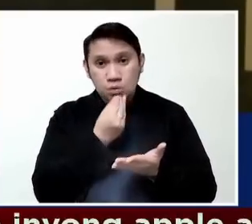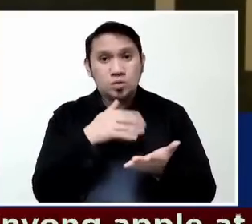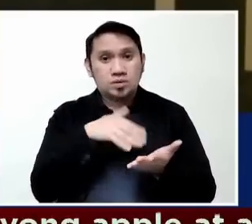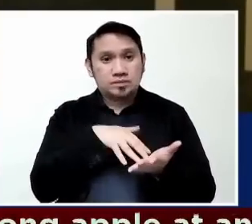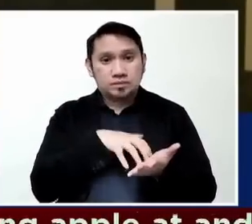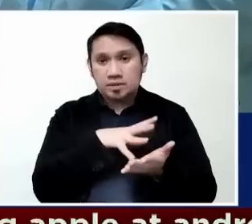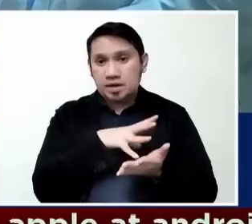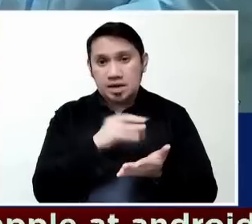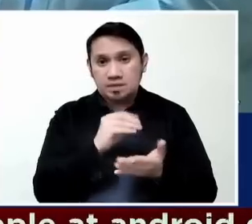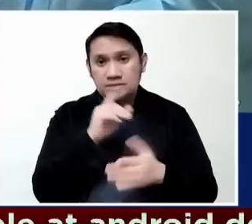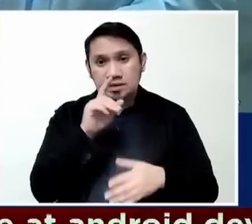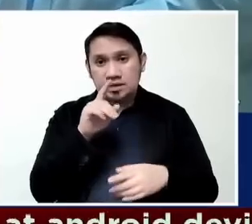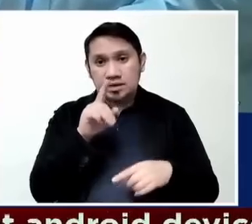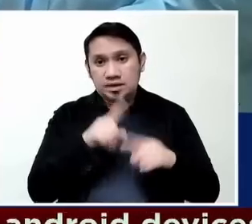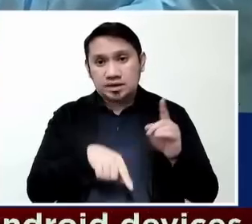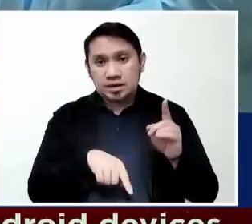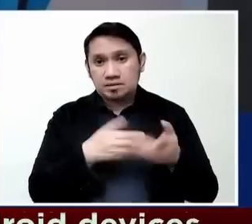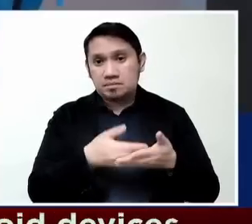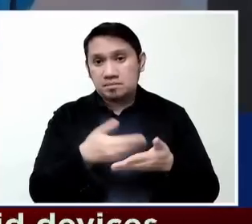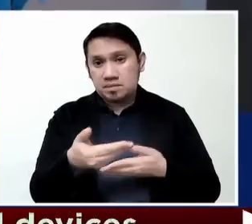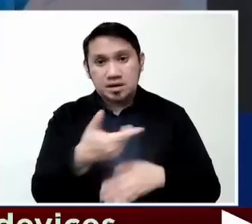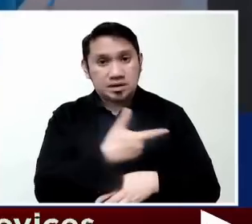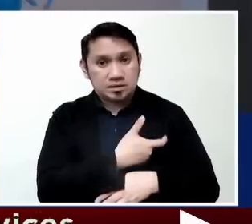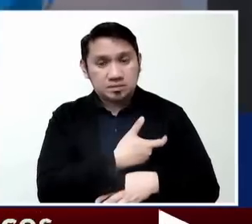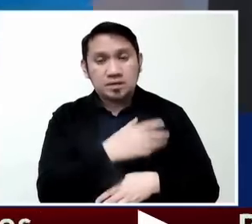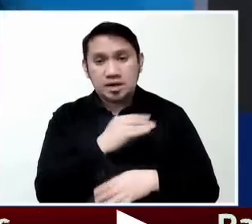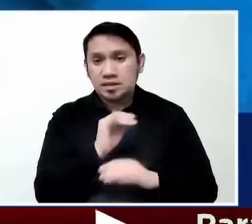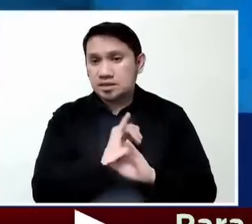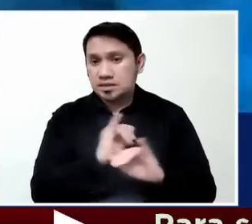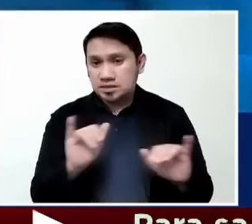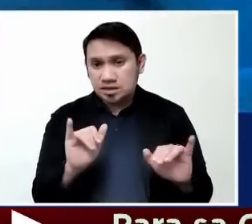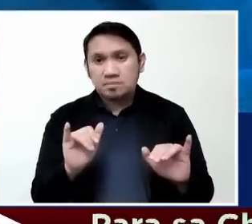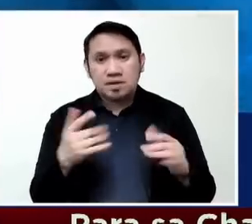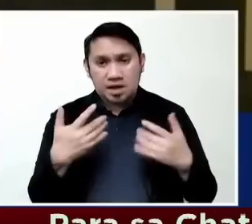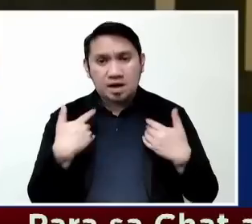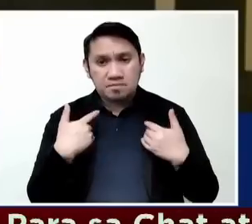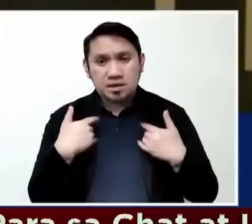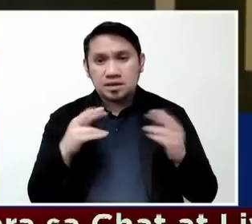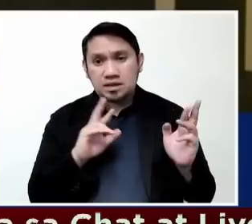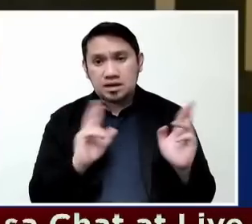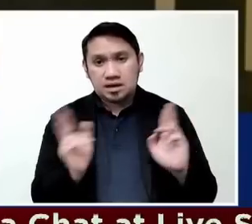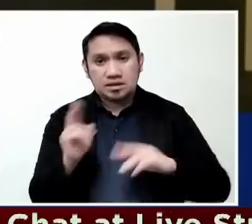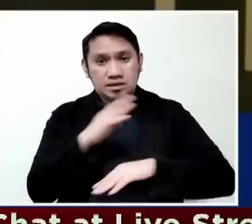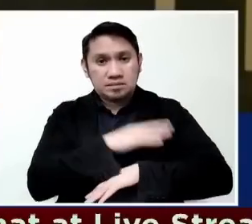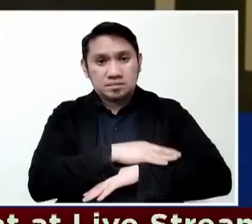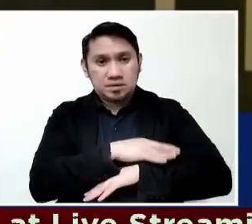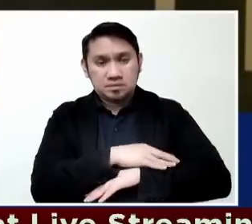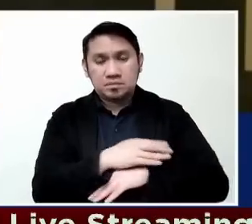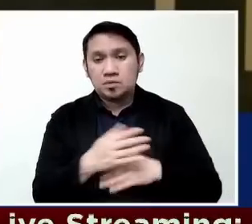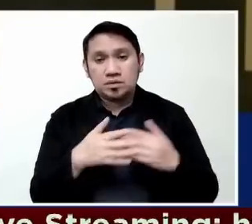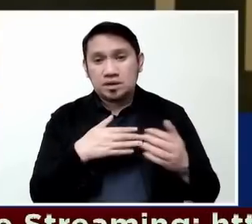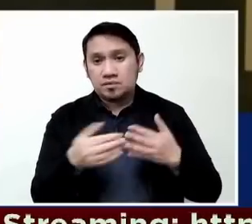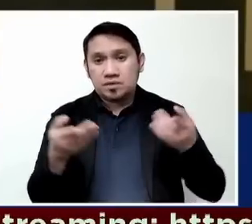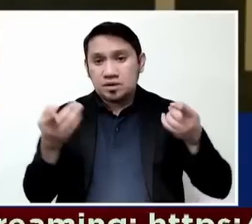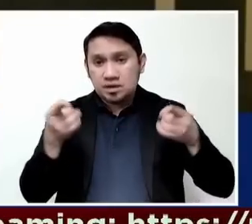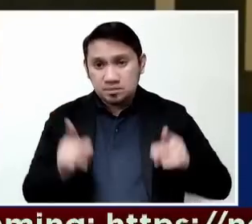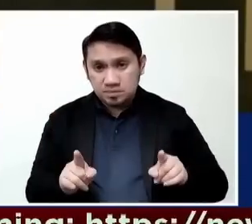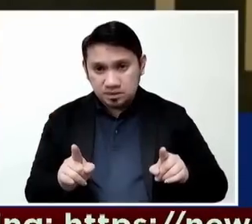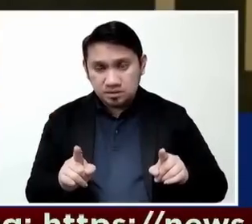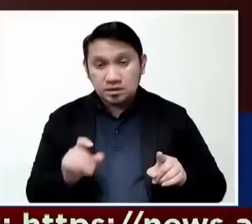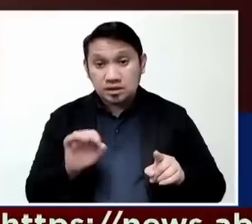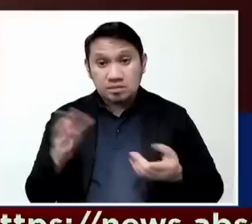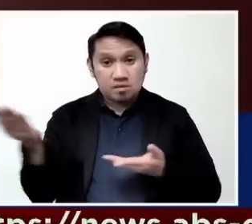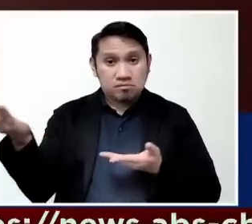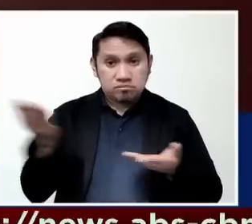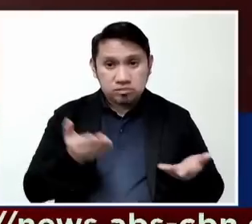afford the vaccine. So dapat nakalaan pa rin yung beds for COVID-19 for in any event na merong ma-admit, we have